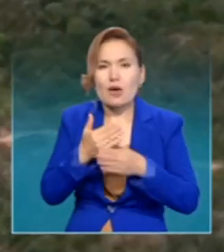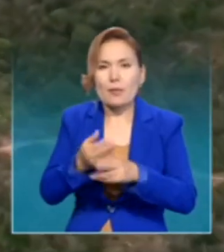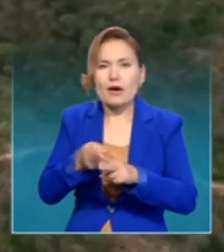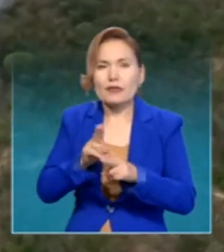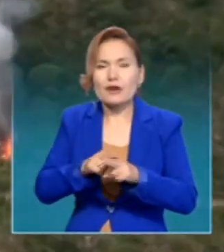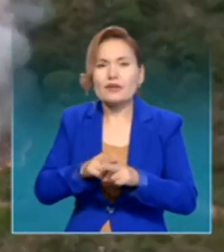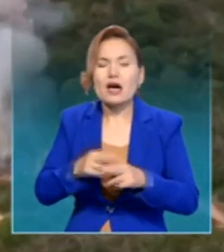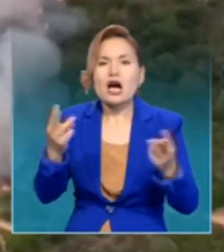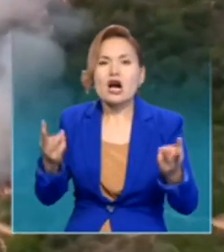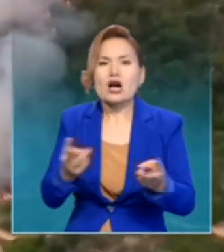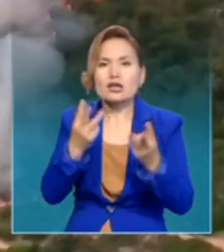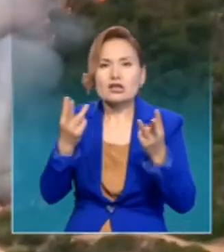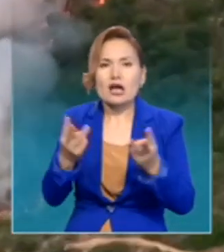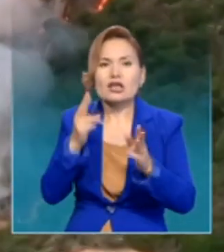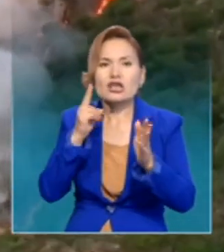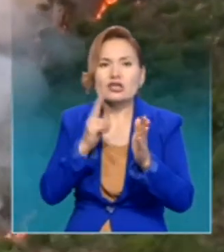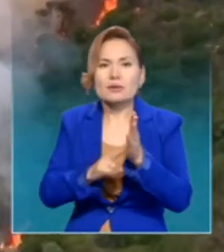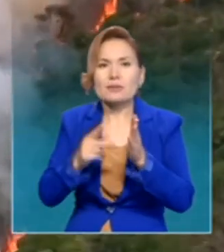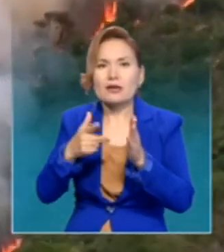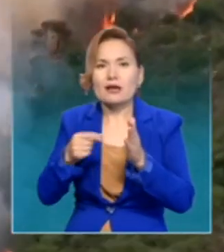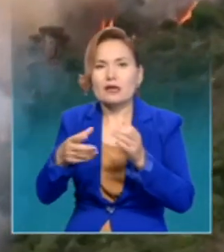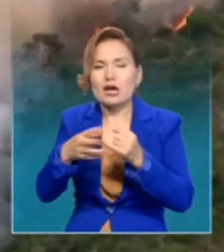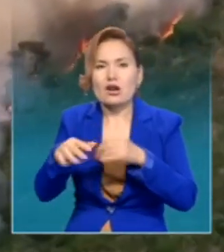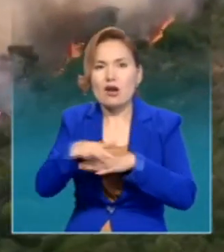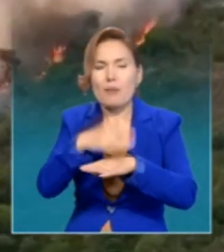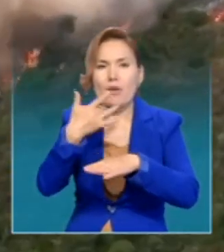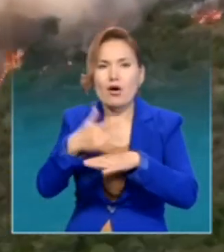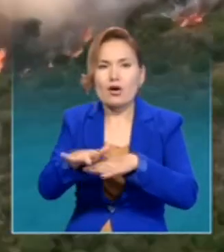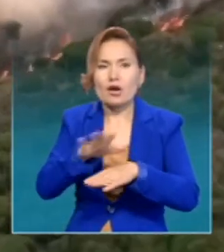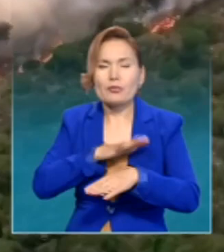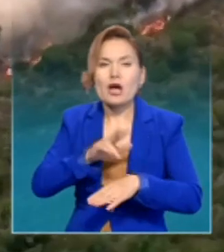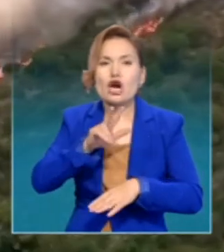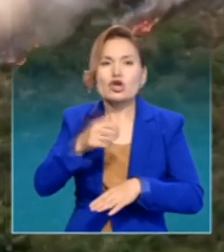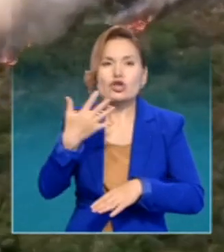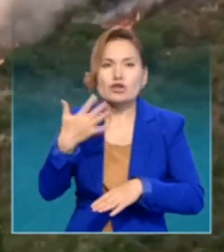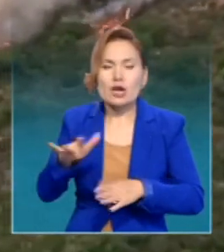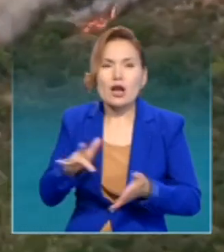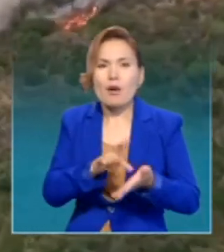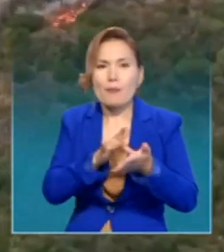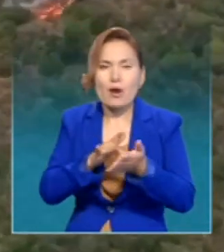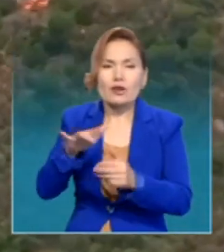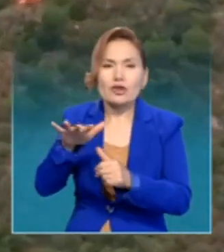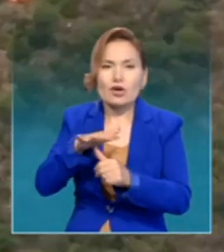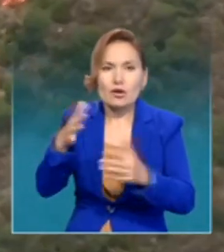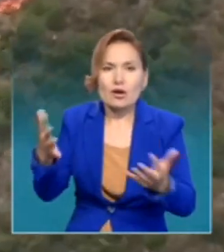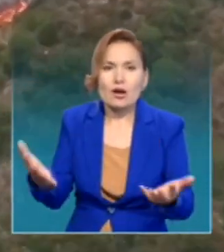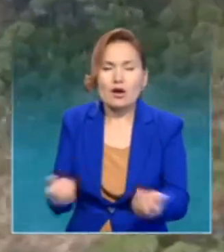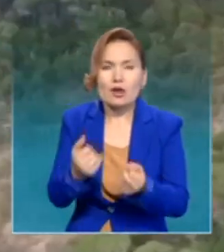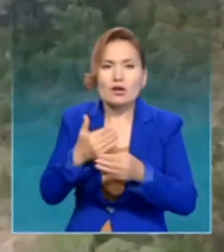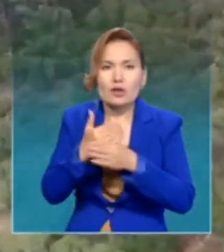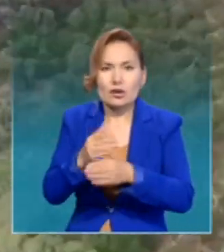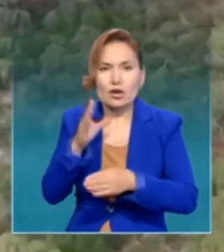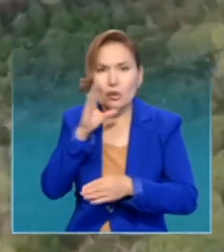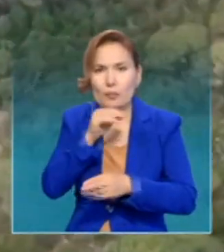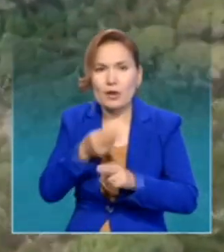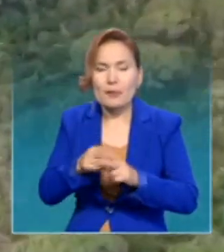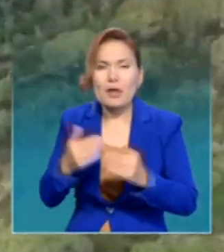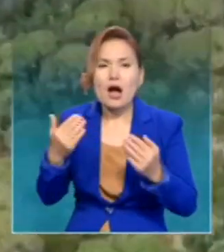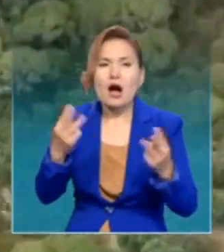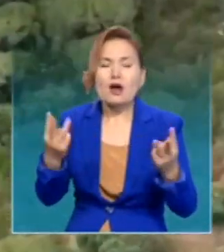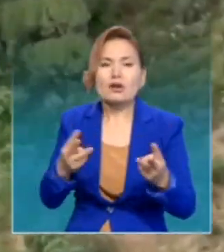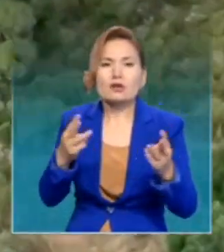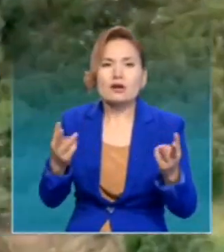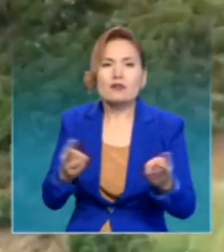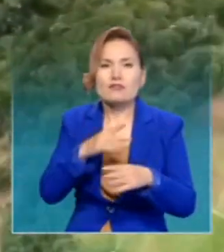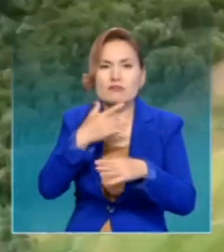Жалын 70 гектар аумақты күлге айналдырды. Құтқарушылар 350-дей саяхатшыны тікұшақтармен қауіпсіз жерге көшірген. Қазір от шарпыған